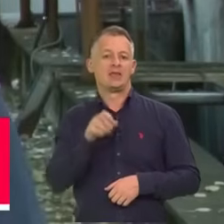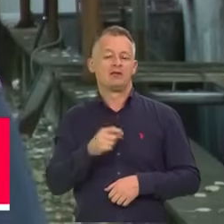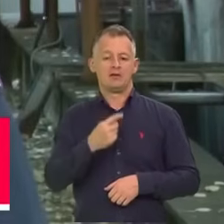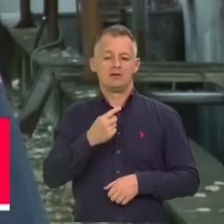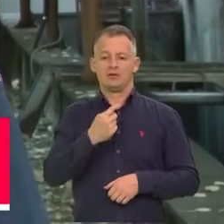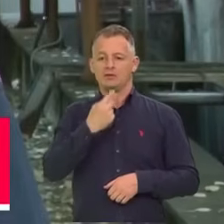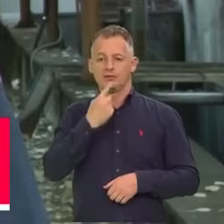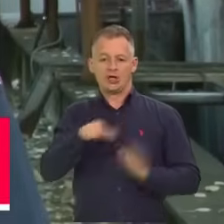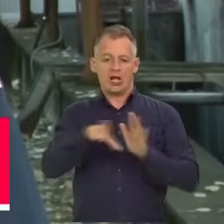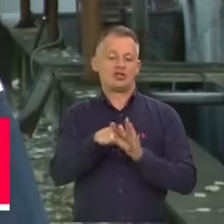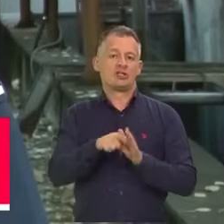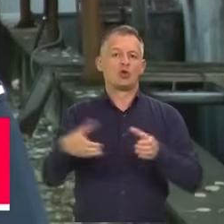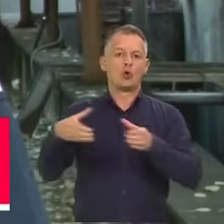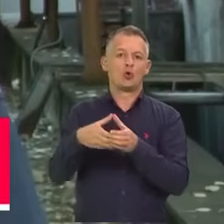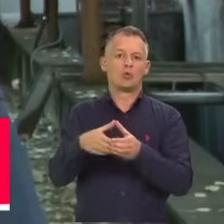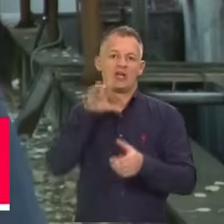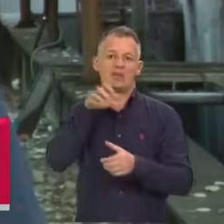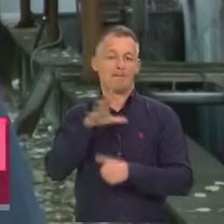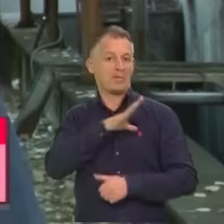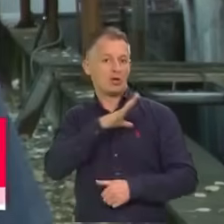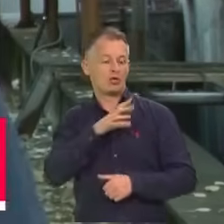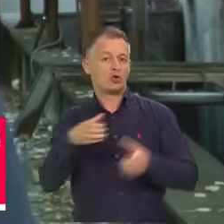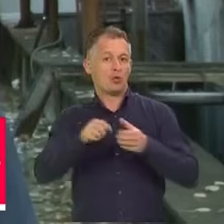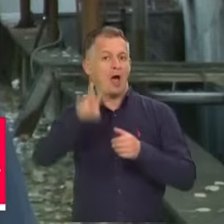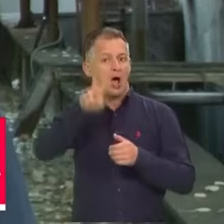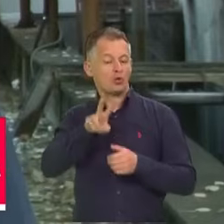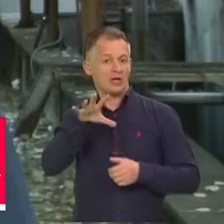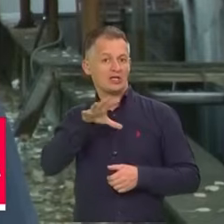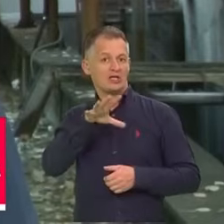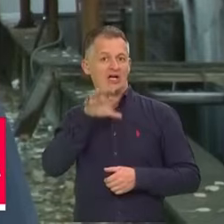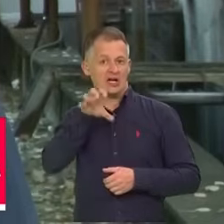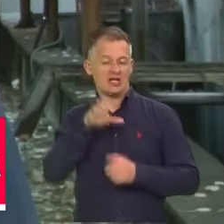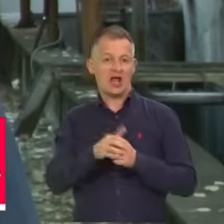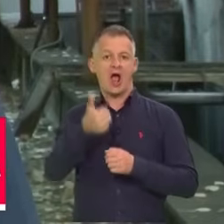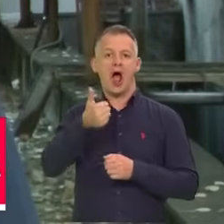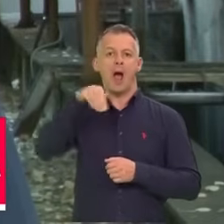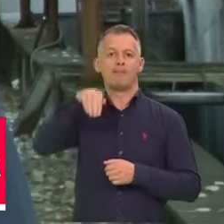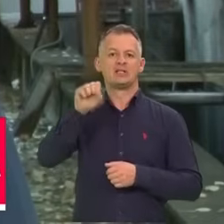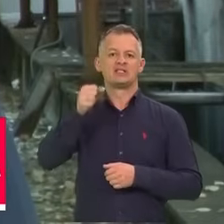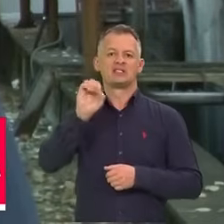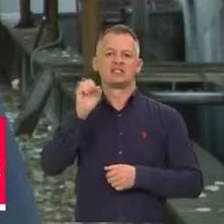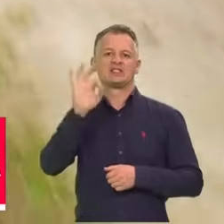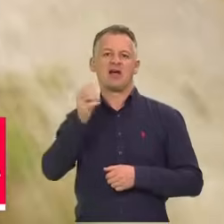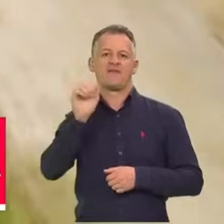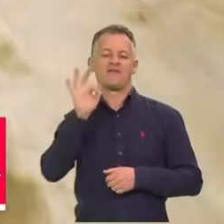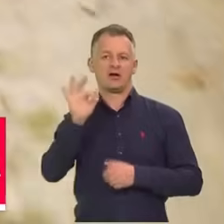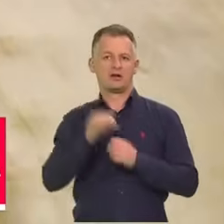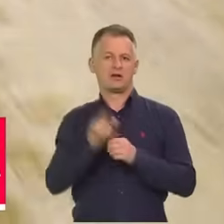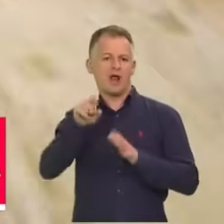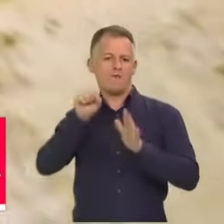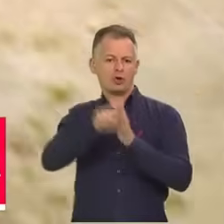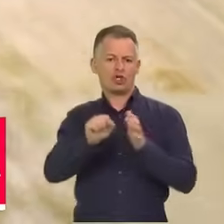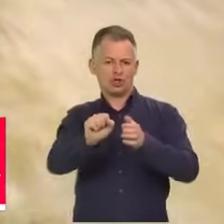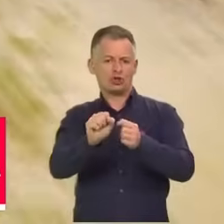parte, potrivit legii, dintr-o rasă periculoasă de categoria a doua de câini agresivi, vorbim de Amstaff. Animalul a forțat